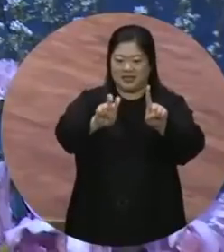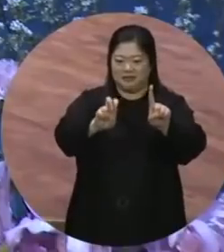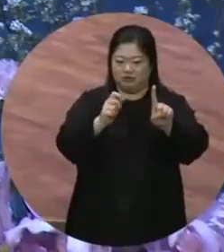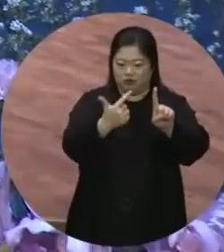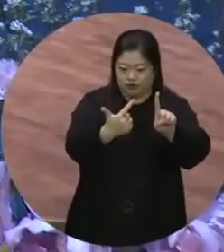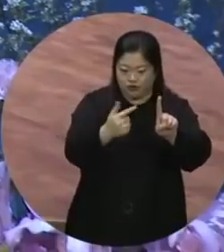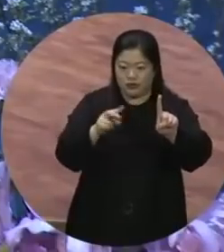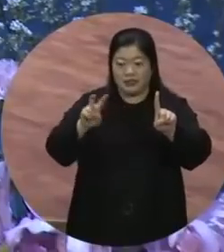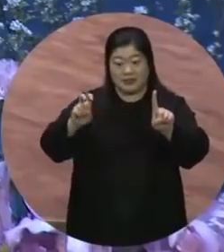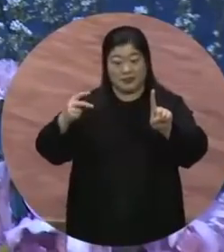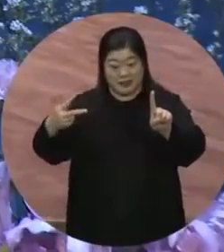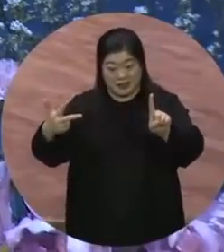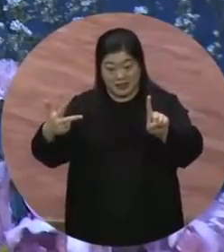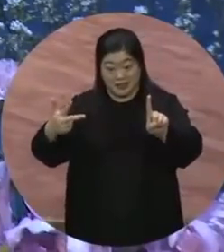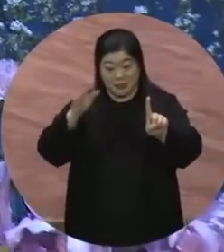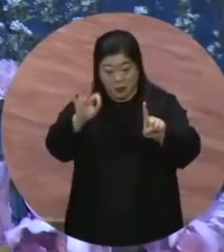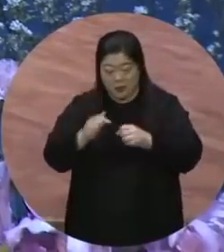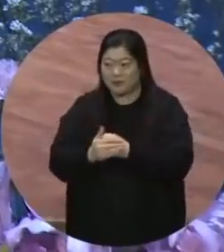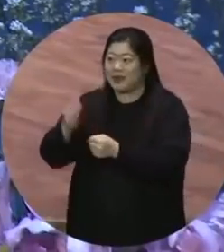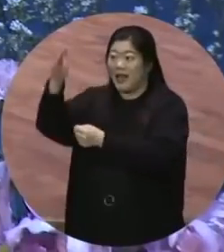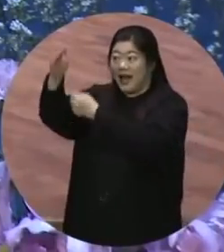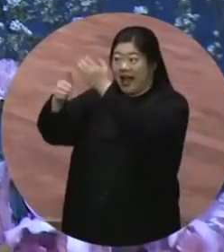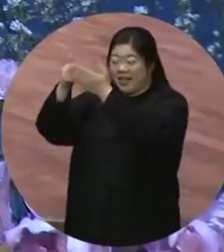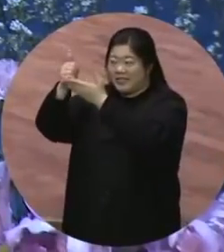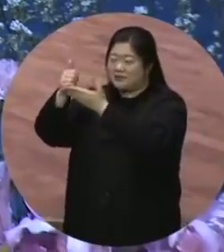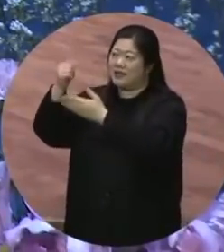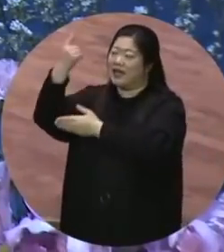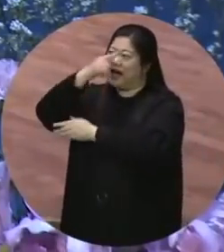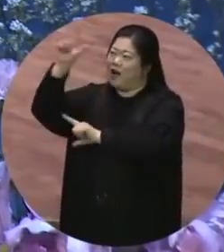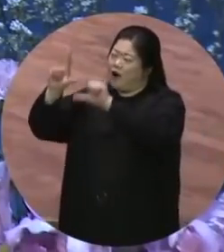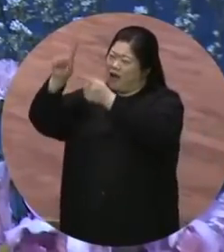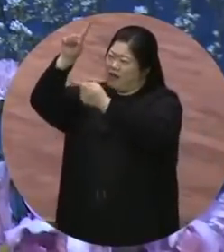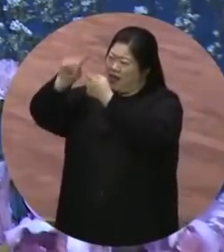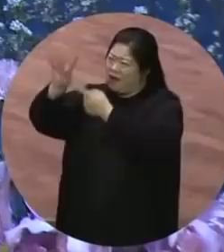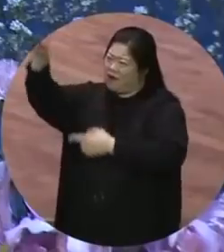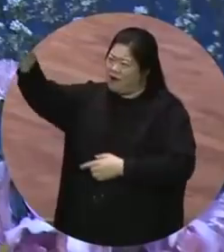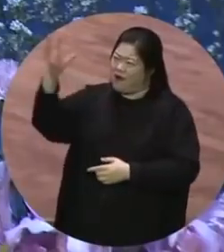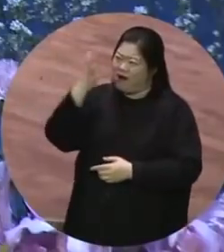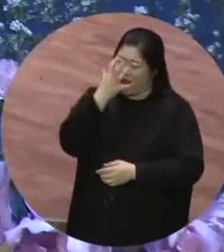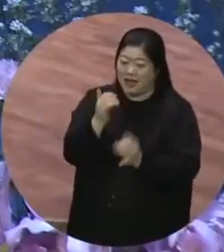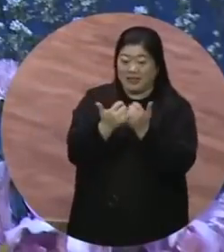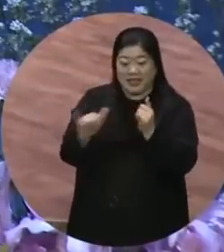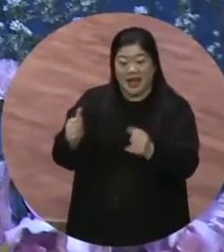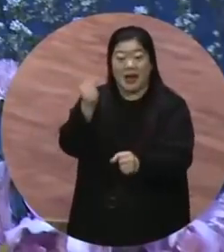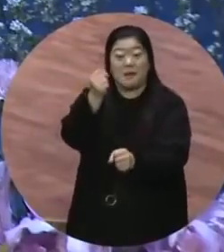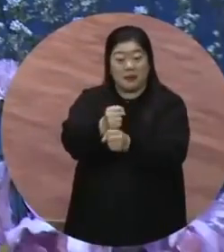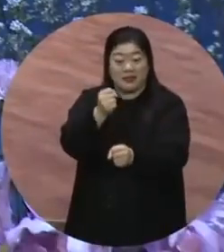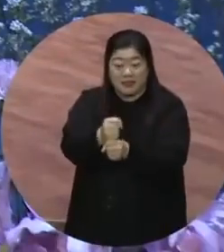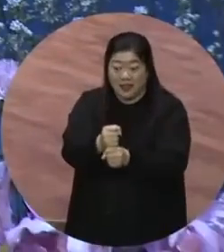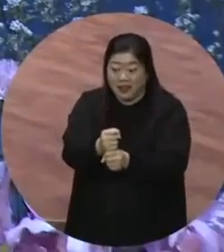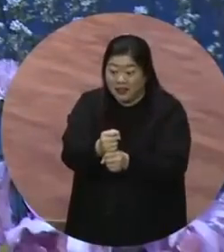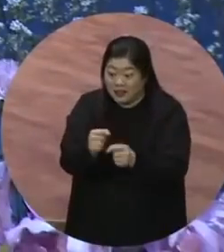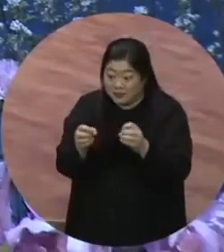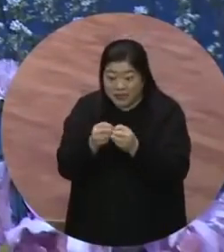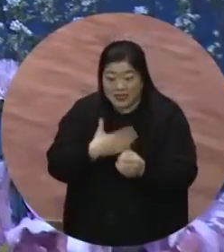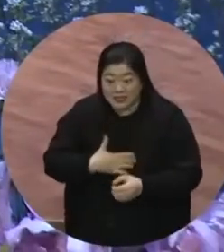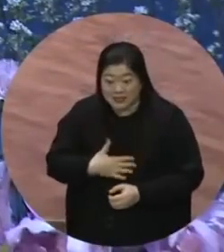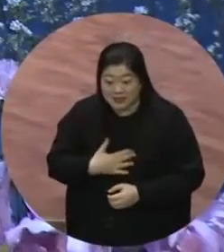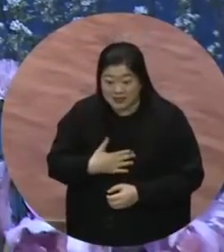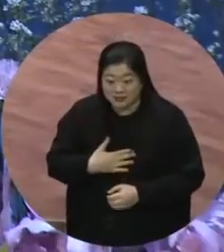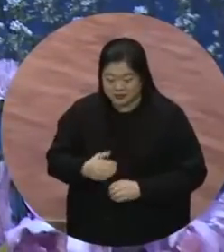자, 하나님이 우리의 형상대로 우리가 사람을 만든다. 이렇게 말이 나와요.